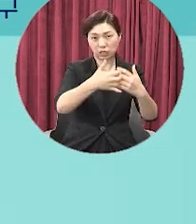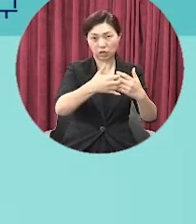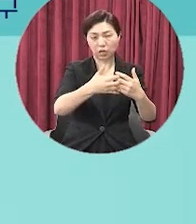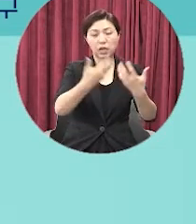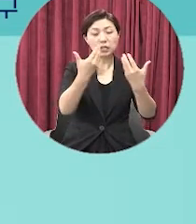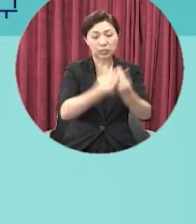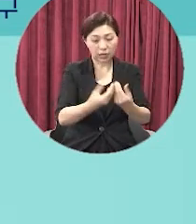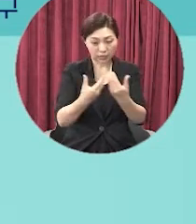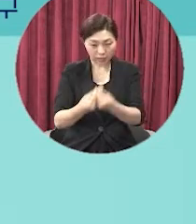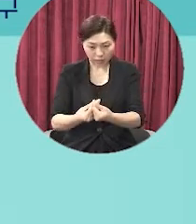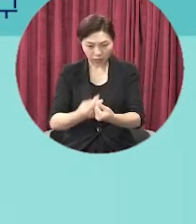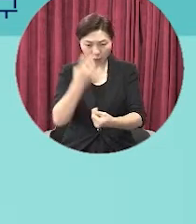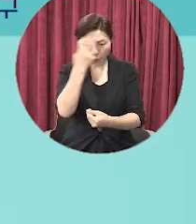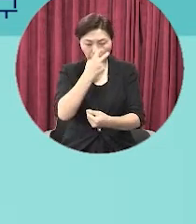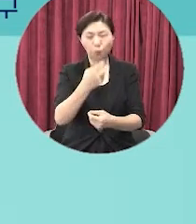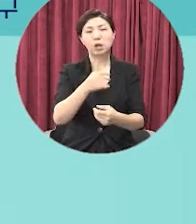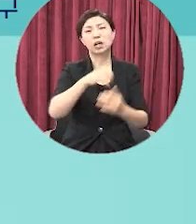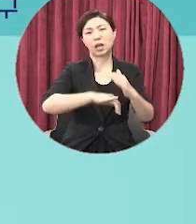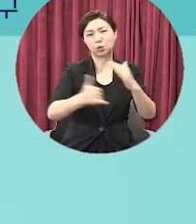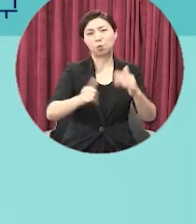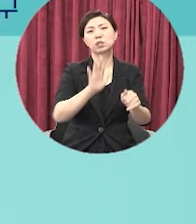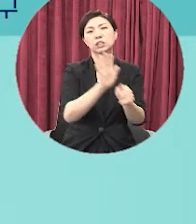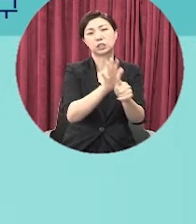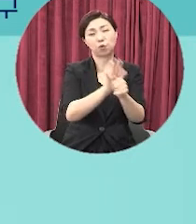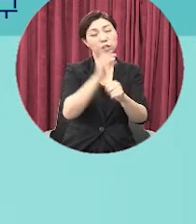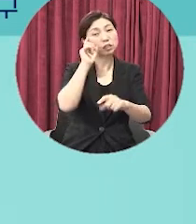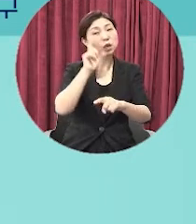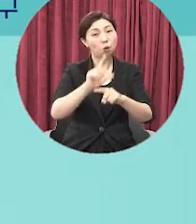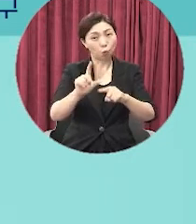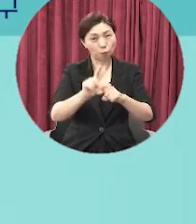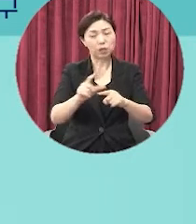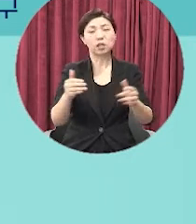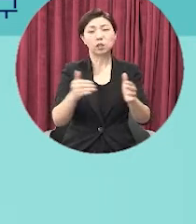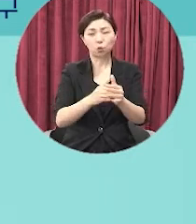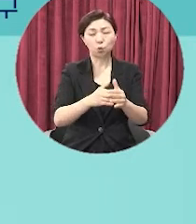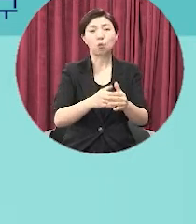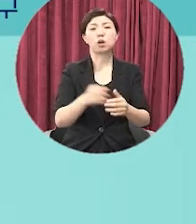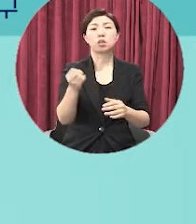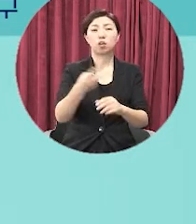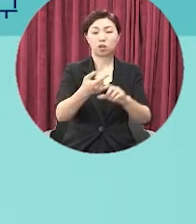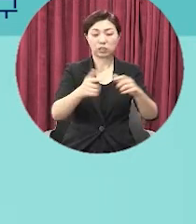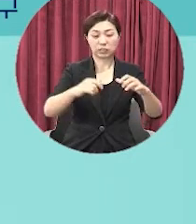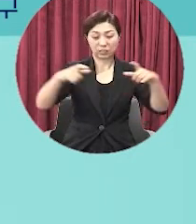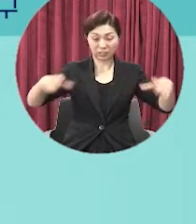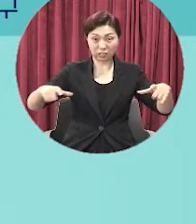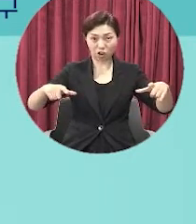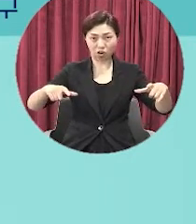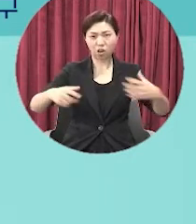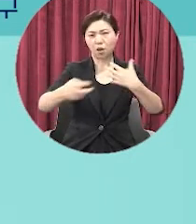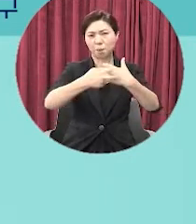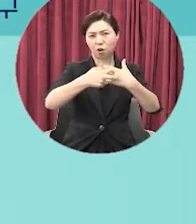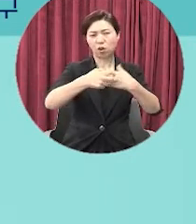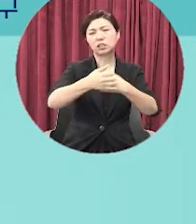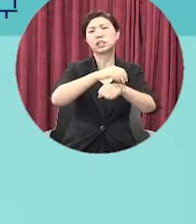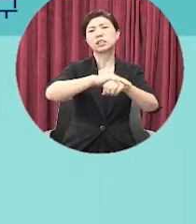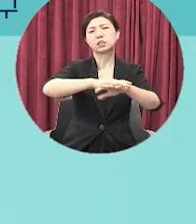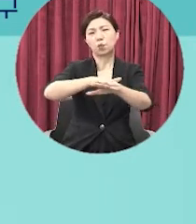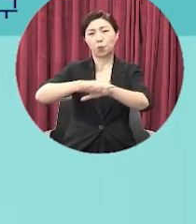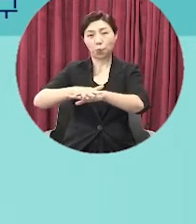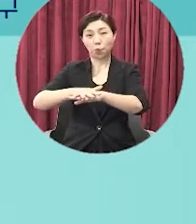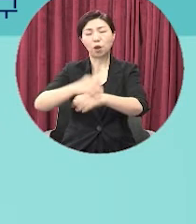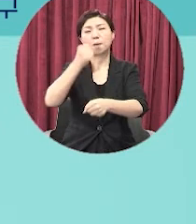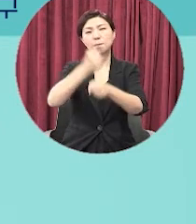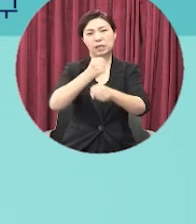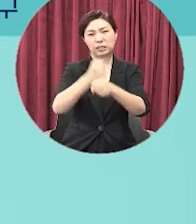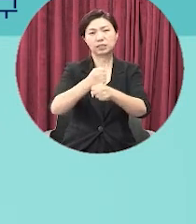가족지원 서비스 교육 연구 기능 그리고 지역사회 최신 덱 재활 의료 네트워크를 형성하는 그런 역할을 담당하게 끔